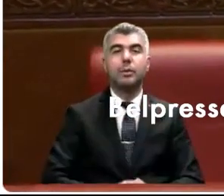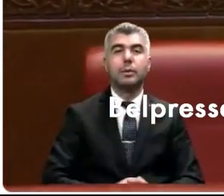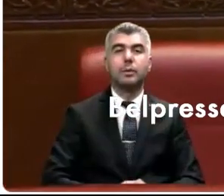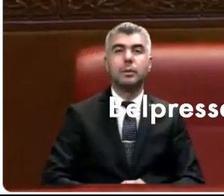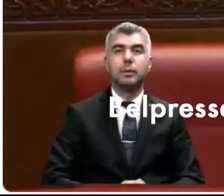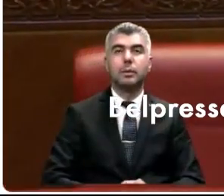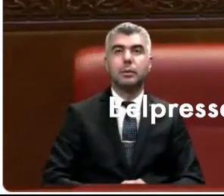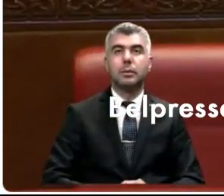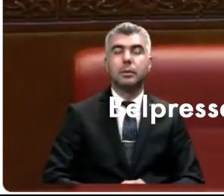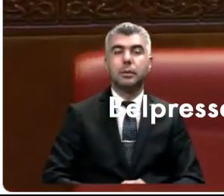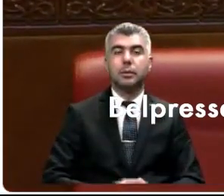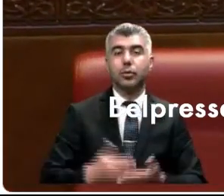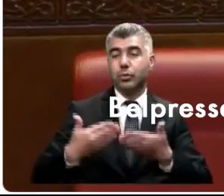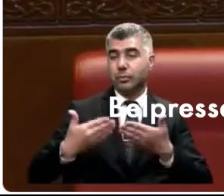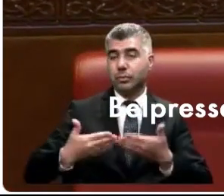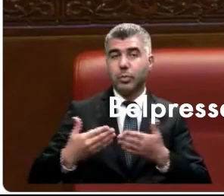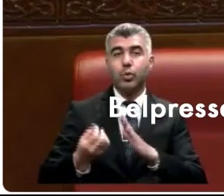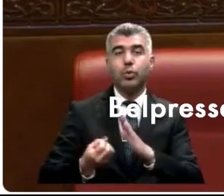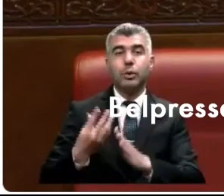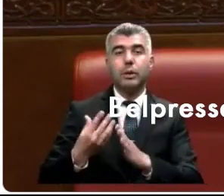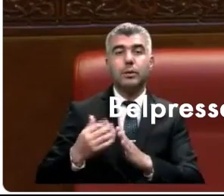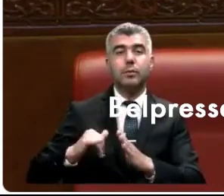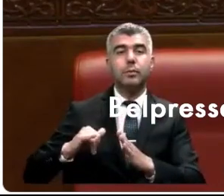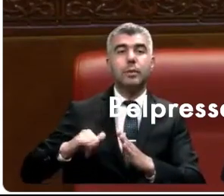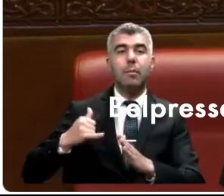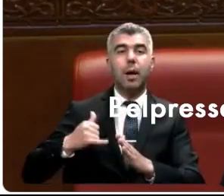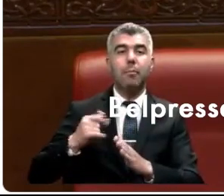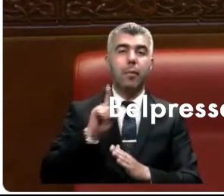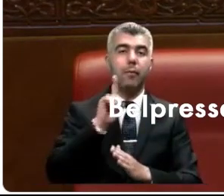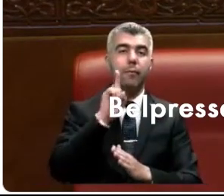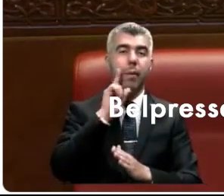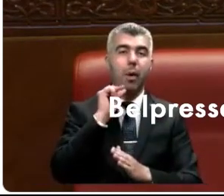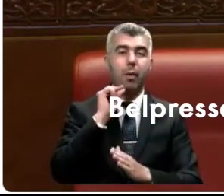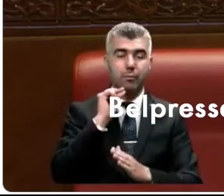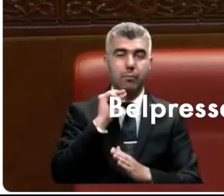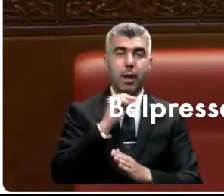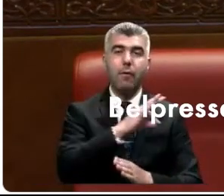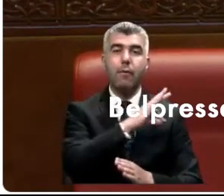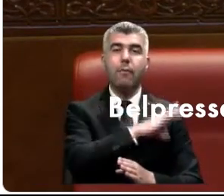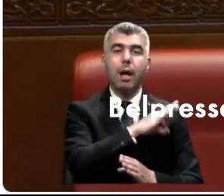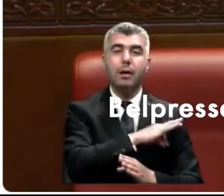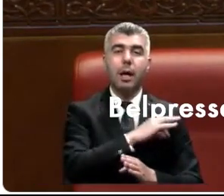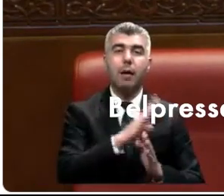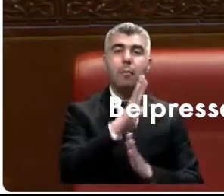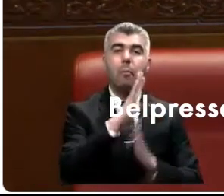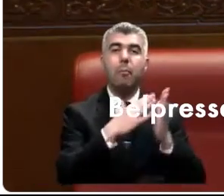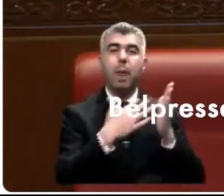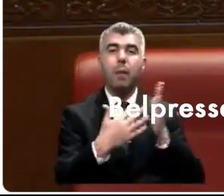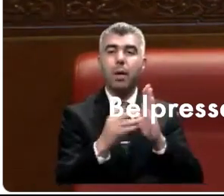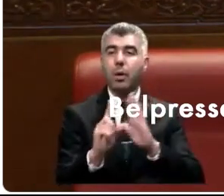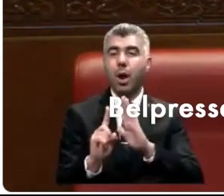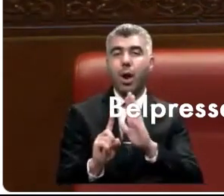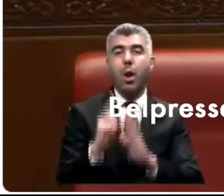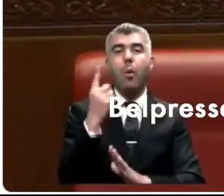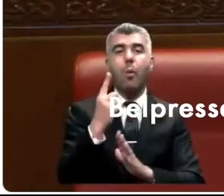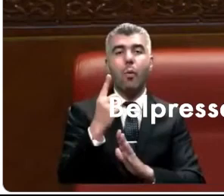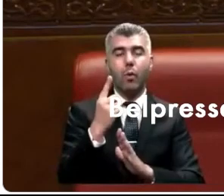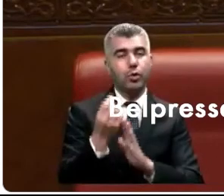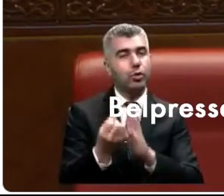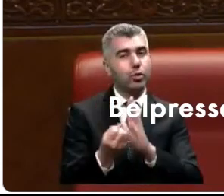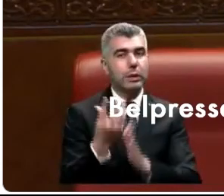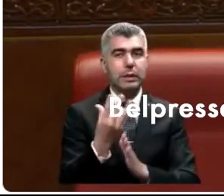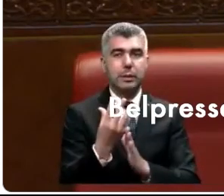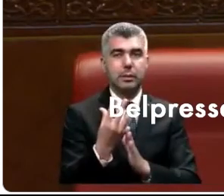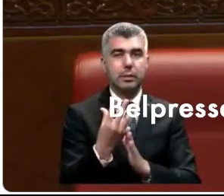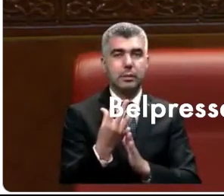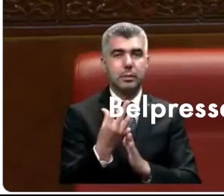هذا جيل جديد للشباب والشبات يعني استفدوا من هذا البرنامج لاول مره في حققه برنامج جديد درنا هذا